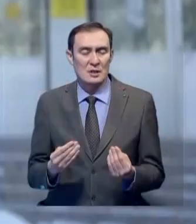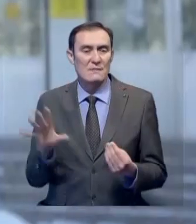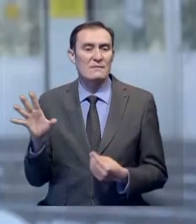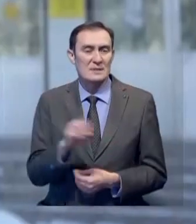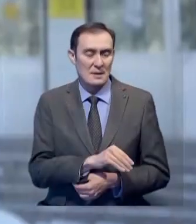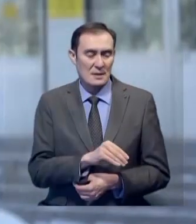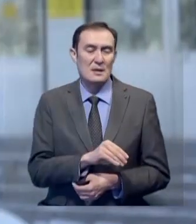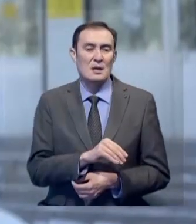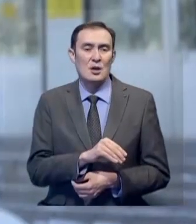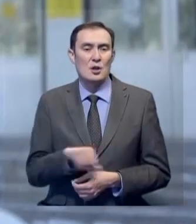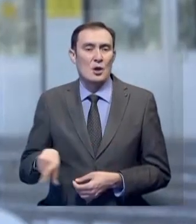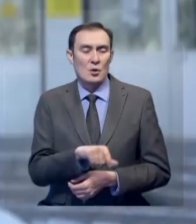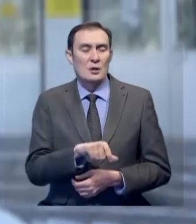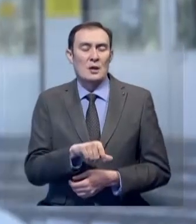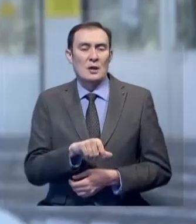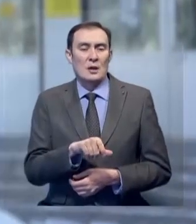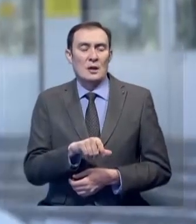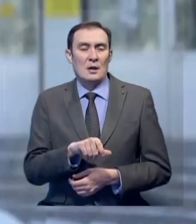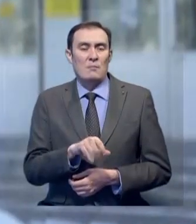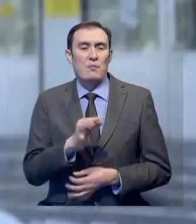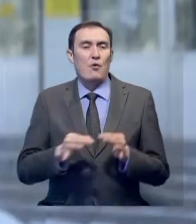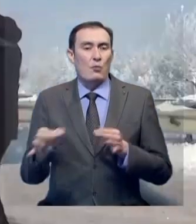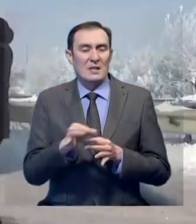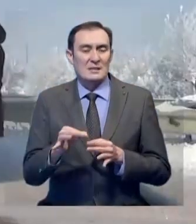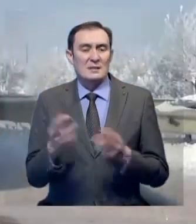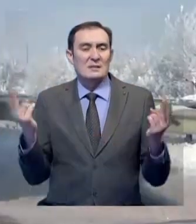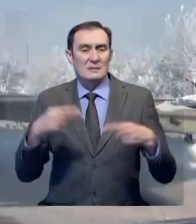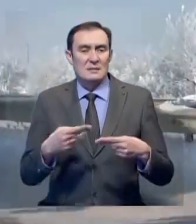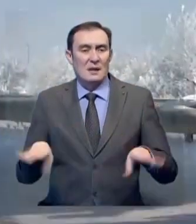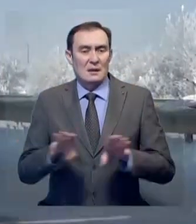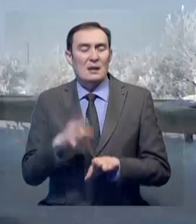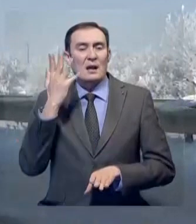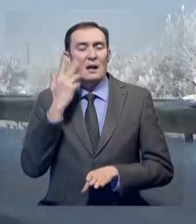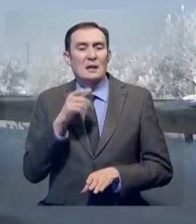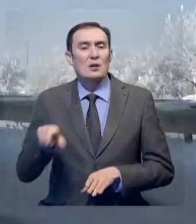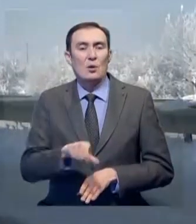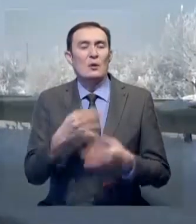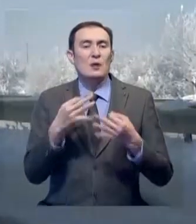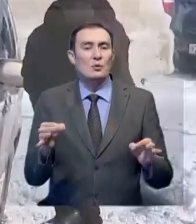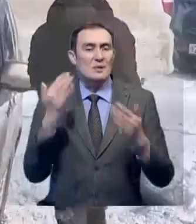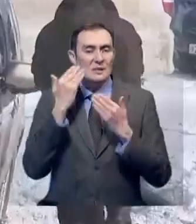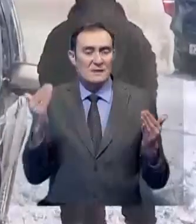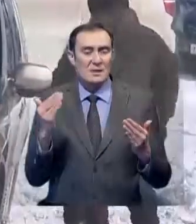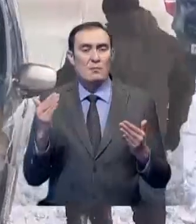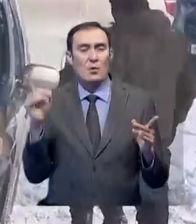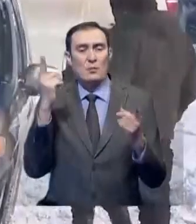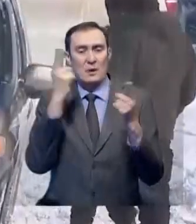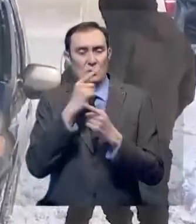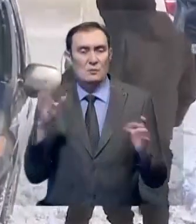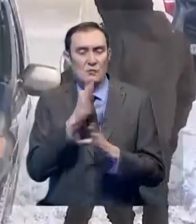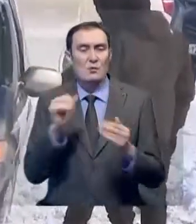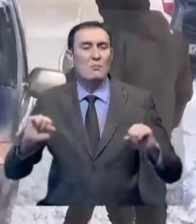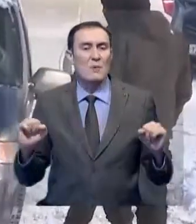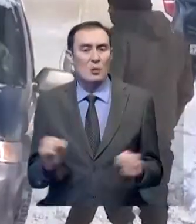все дороги республиканского значения по области закрыты. Когда откроют дороги, пока неизвестно. По прогнозам синоптиков региона,